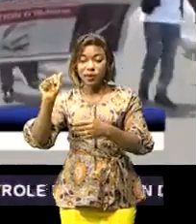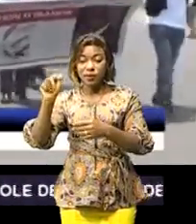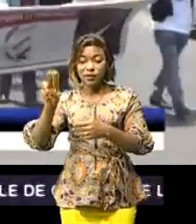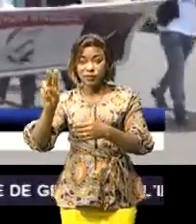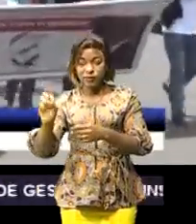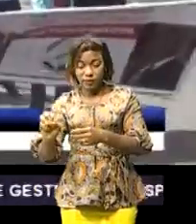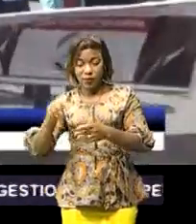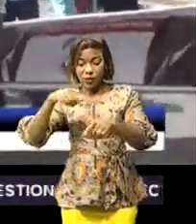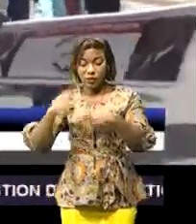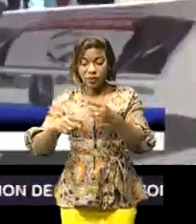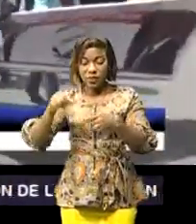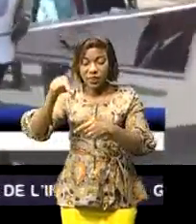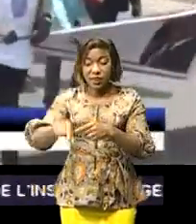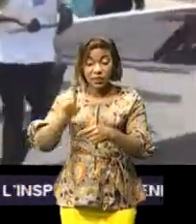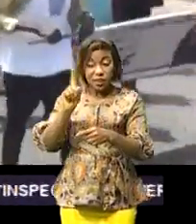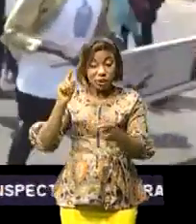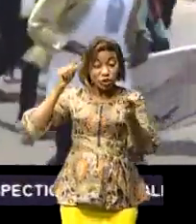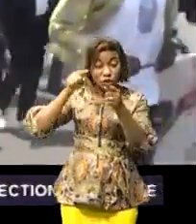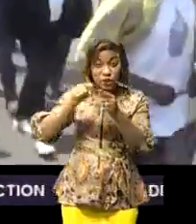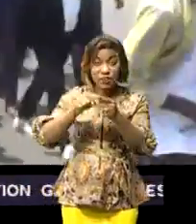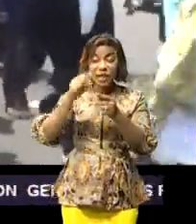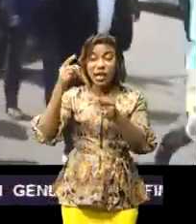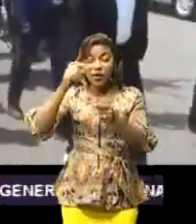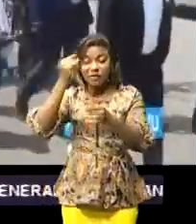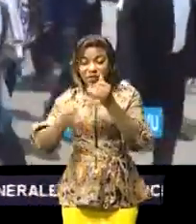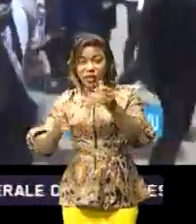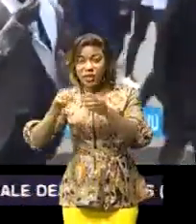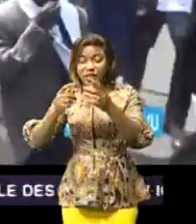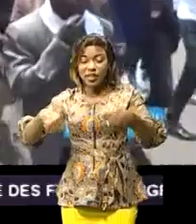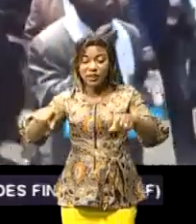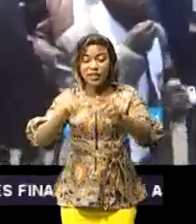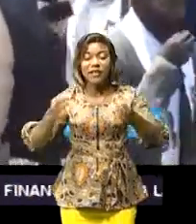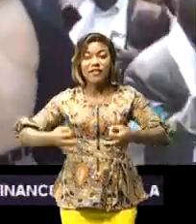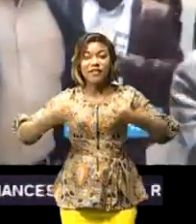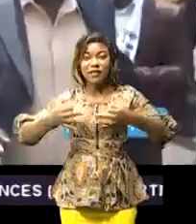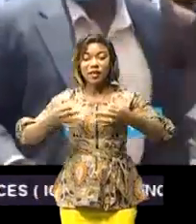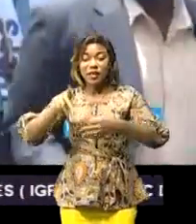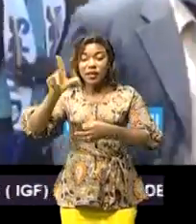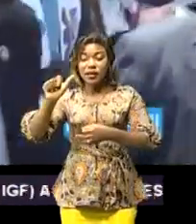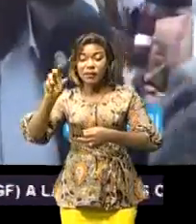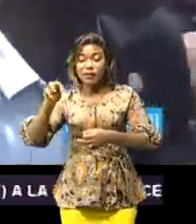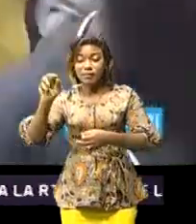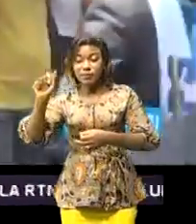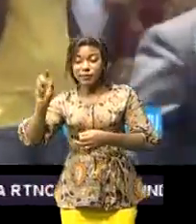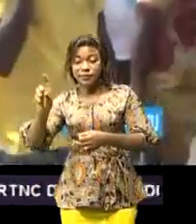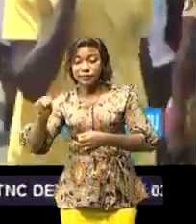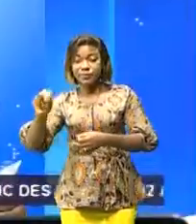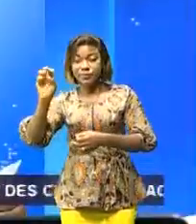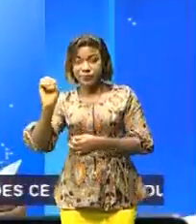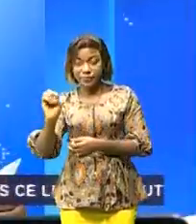du quartier Ngouba, direction Nyawira, pour chuter dans la salle de fête Laman, toujours en commune